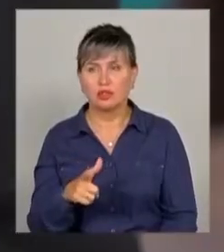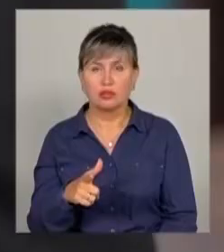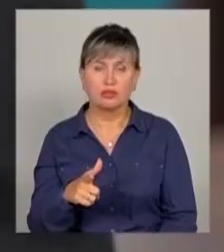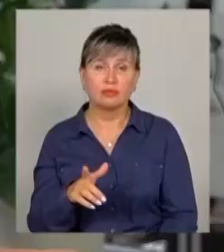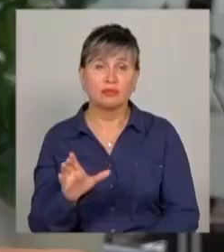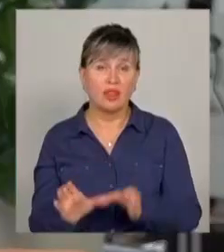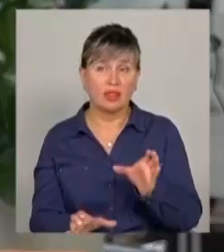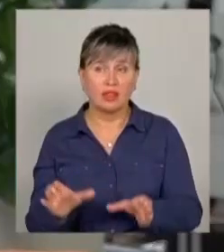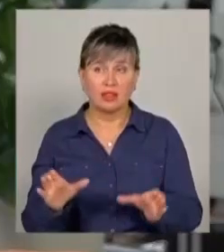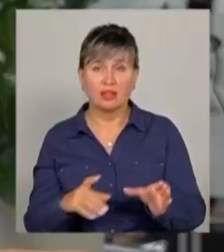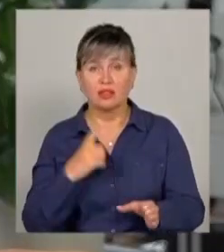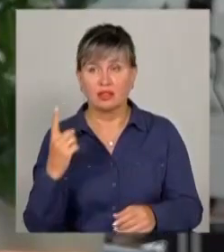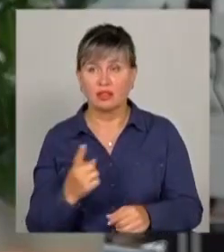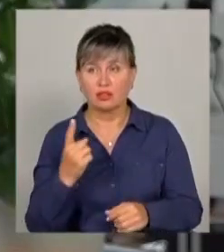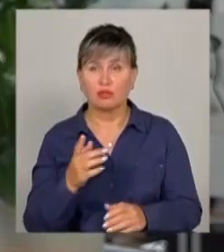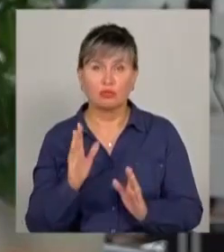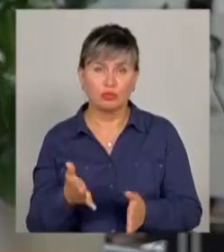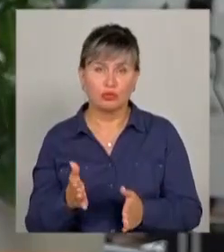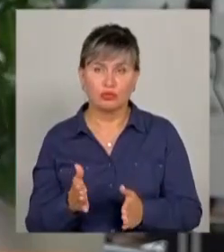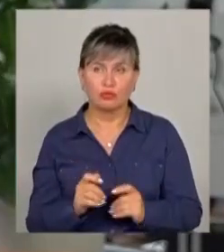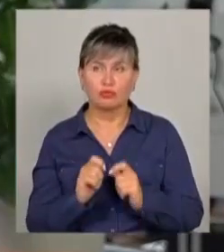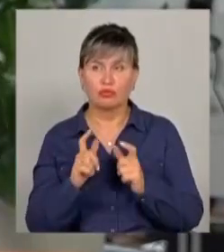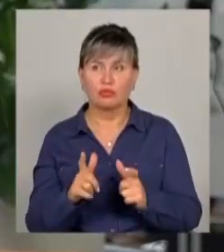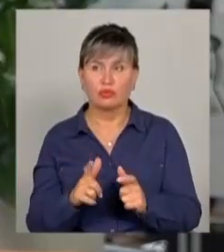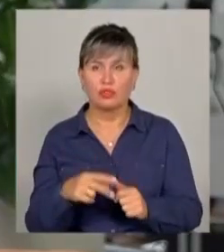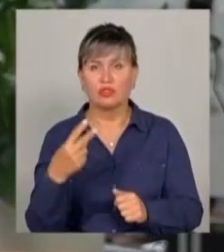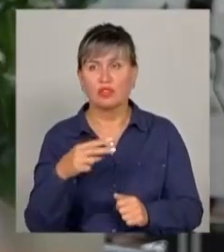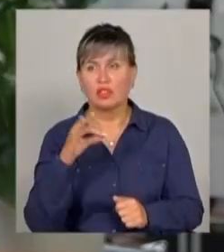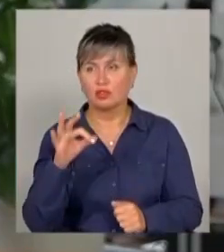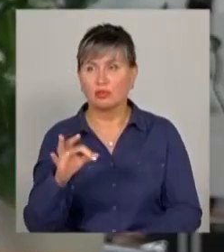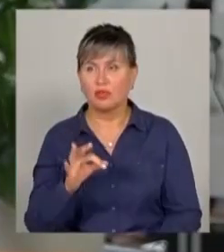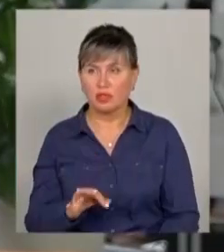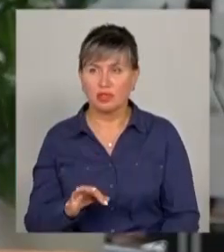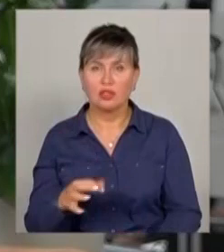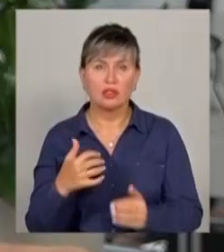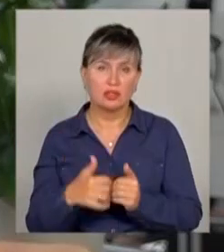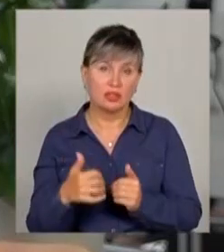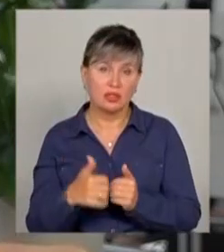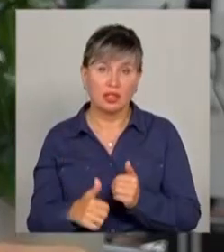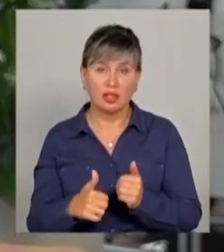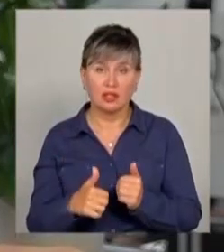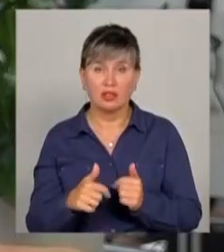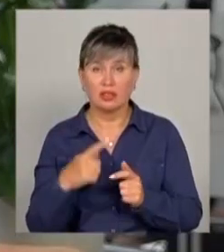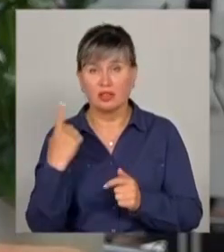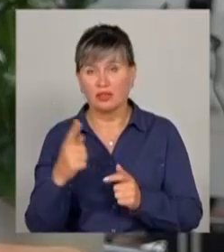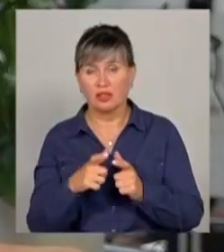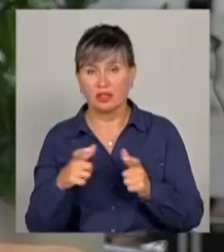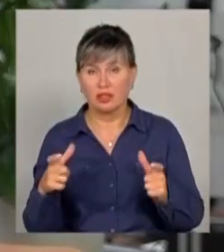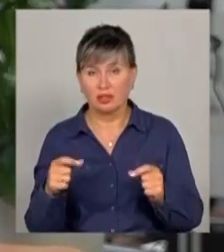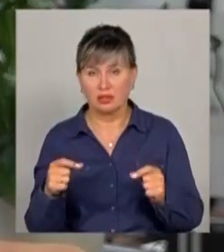теплоснабжению для населения тариф идет рост на 20%. Средний чек по теплоснабжению и